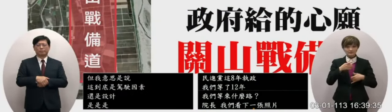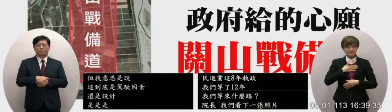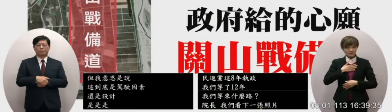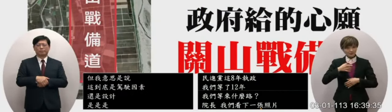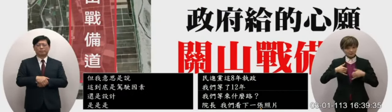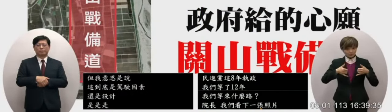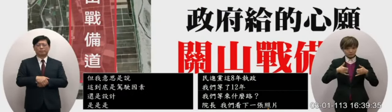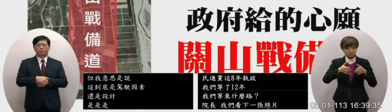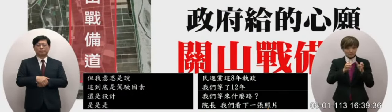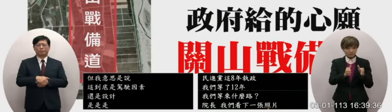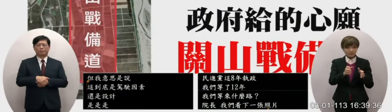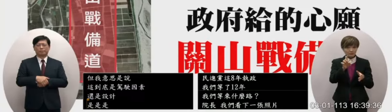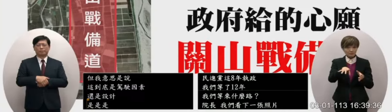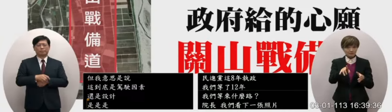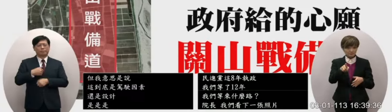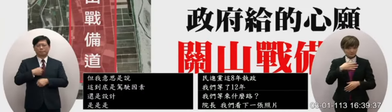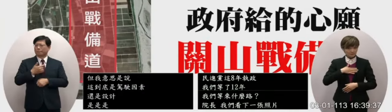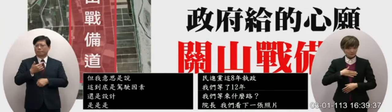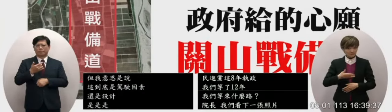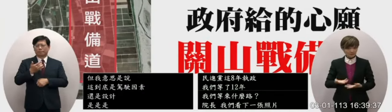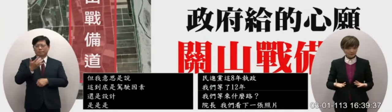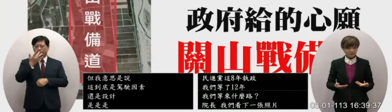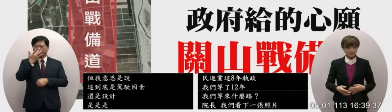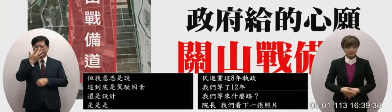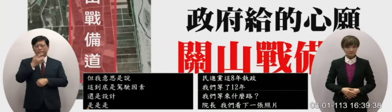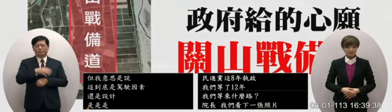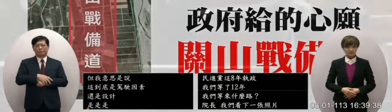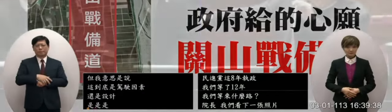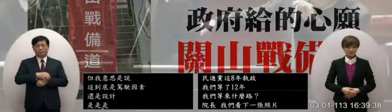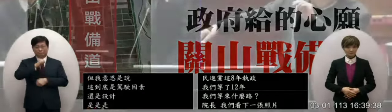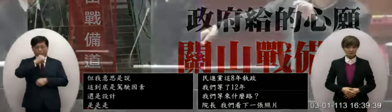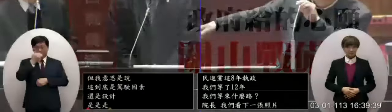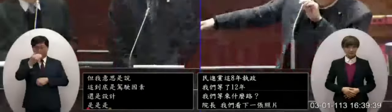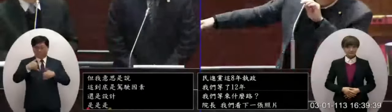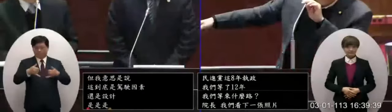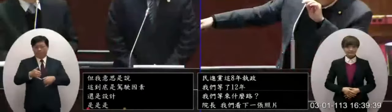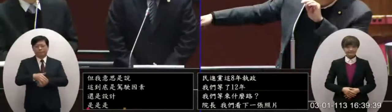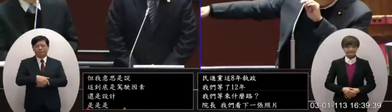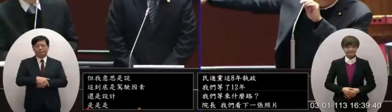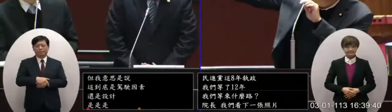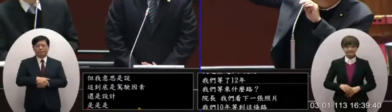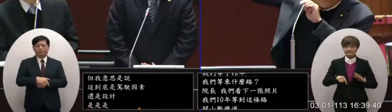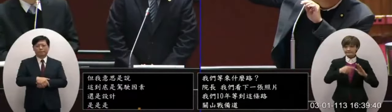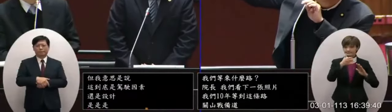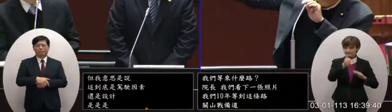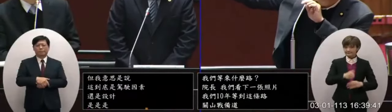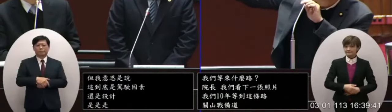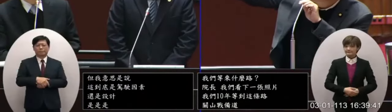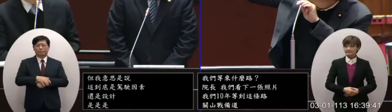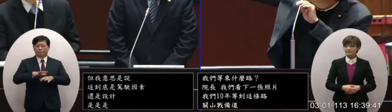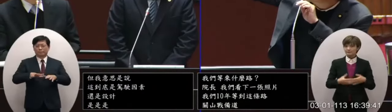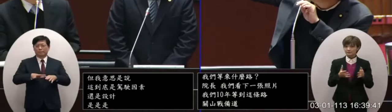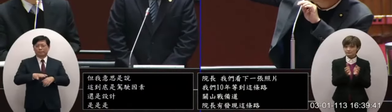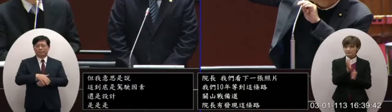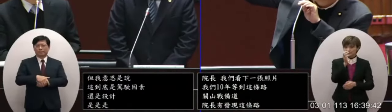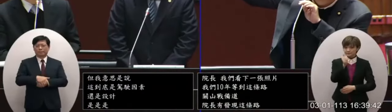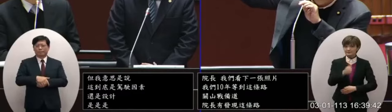吗？ 这个我不是太清楚。 台九也是。 院长跟部长，